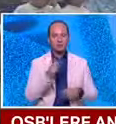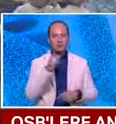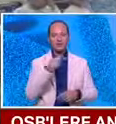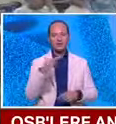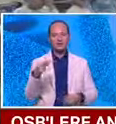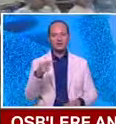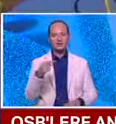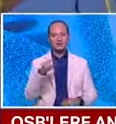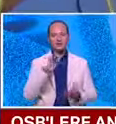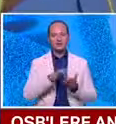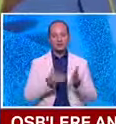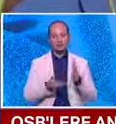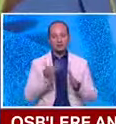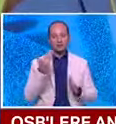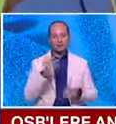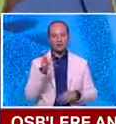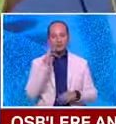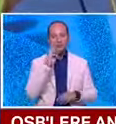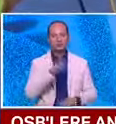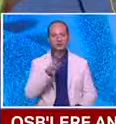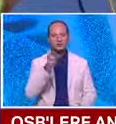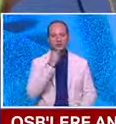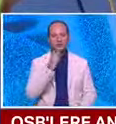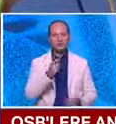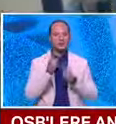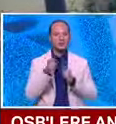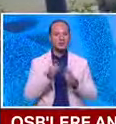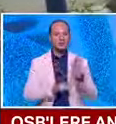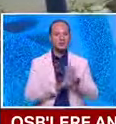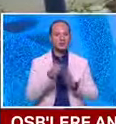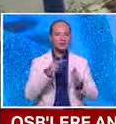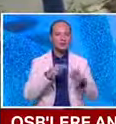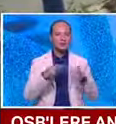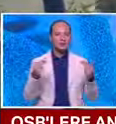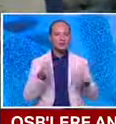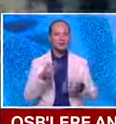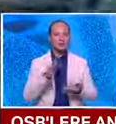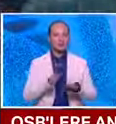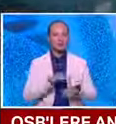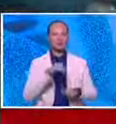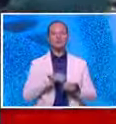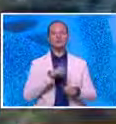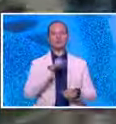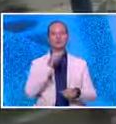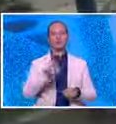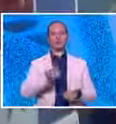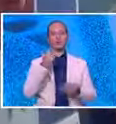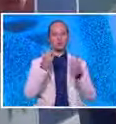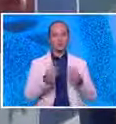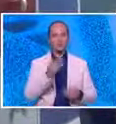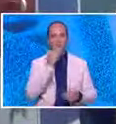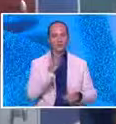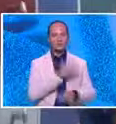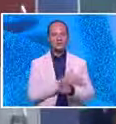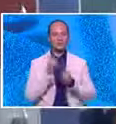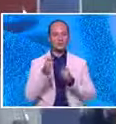eksikliği ortadan kaldırmak ve son 20 yılın eğitimdeki başarı hikayesinin çevrilmeni tamamlamak için bakanlık olarak okul